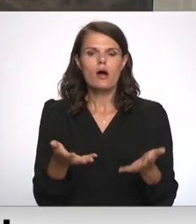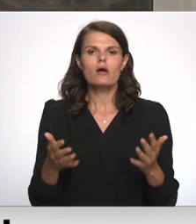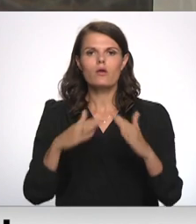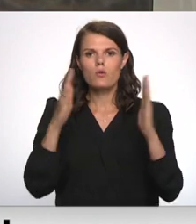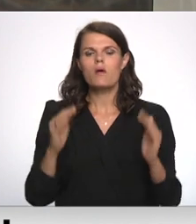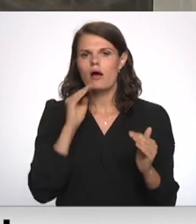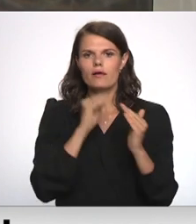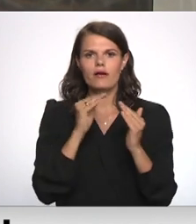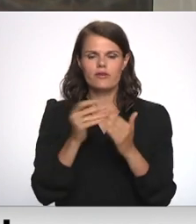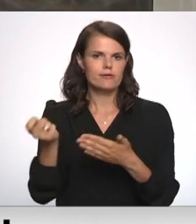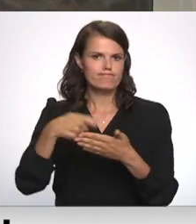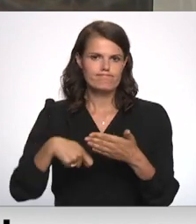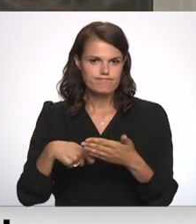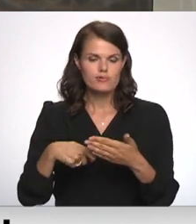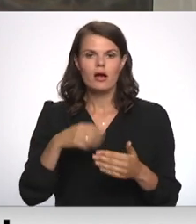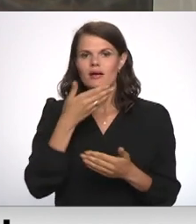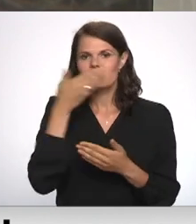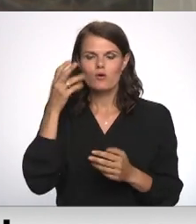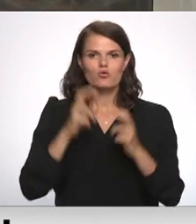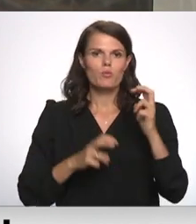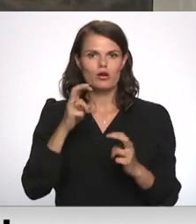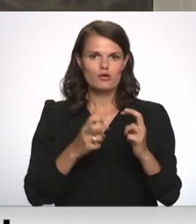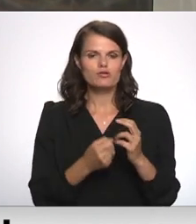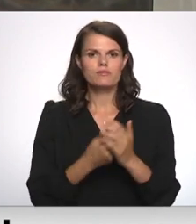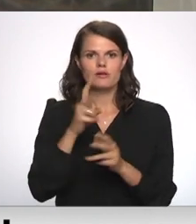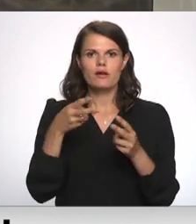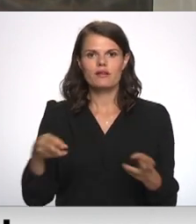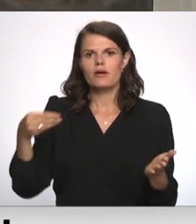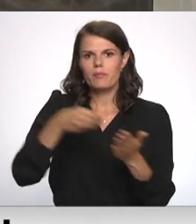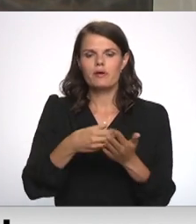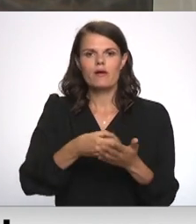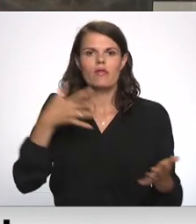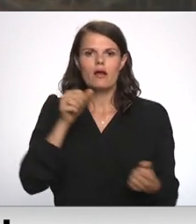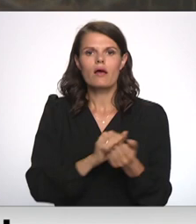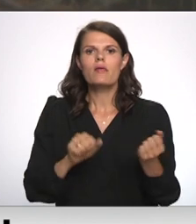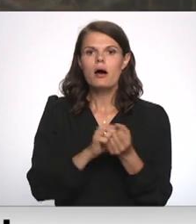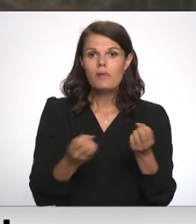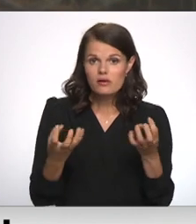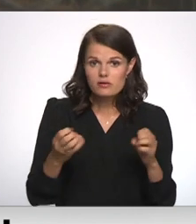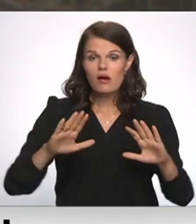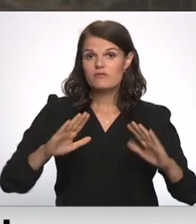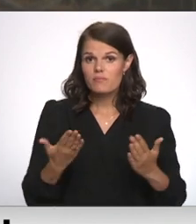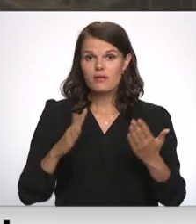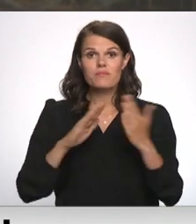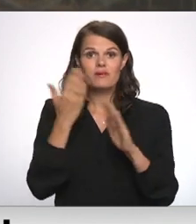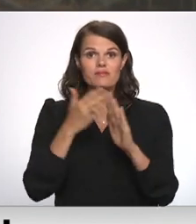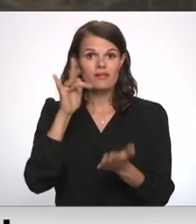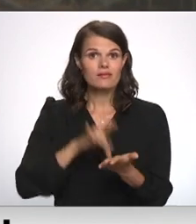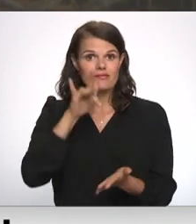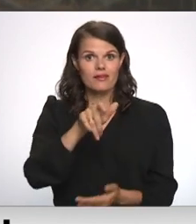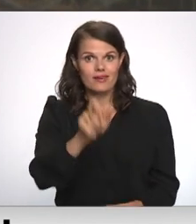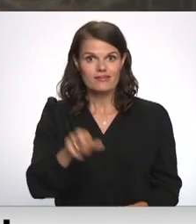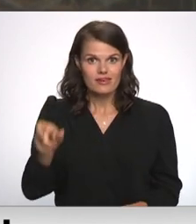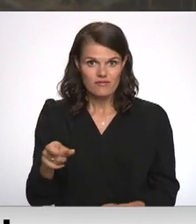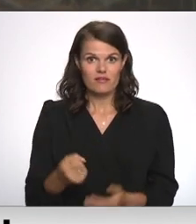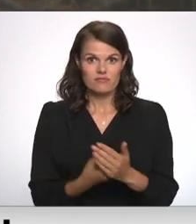Rēzeknē netiek darbinātas. Siltumražotājiem līdz ar to nav jāpērk dārgā dabas gāze, taču pilsētas centra iedzīvotājiem tas nozīmē dzīve bez